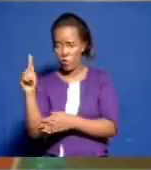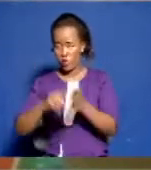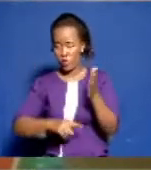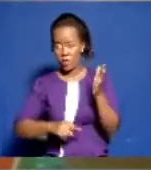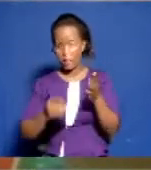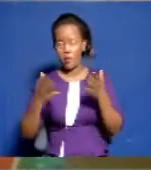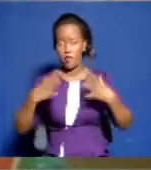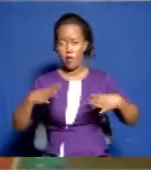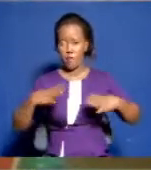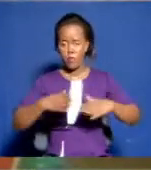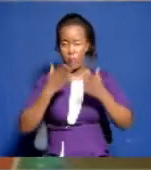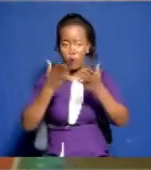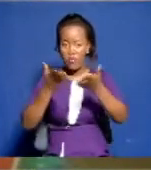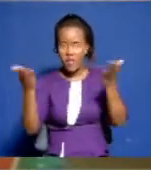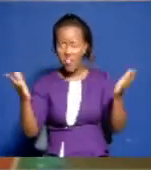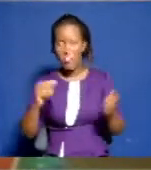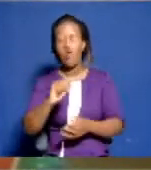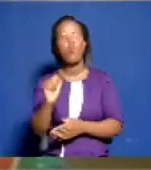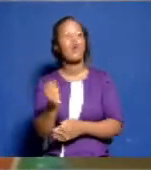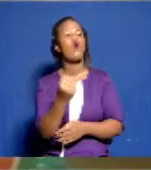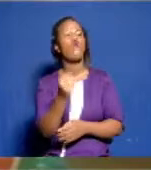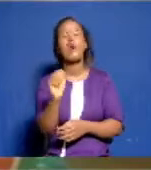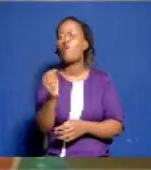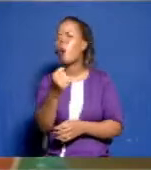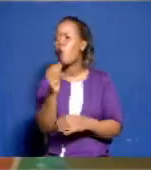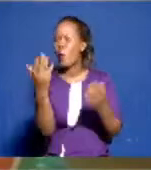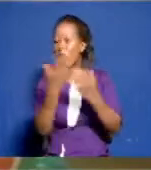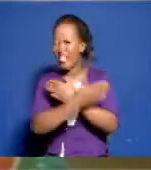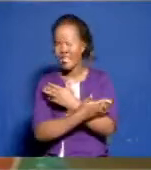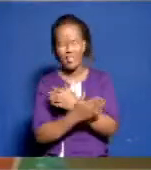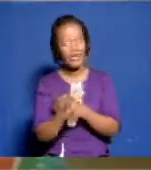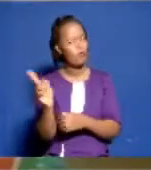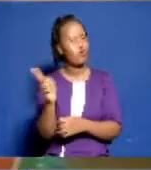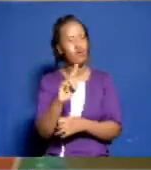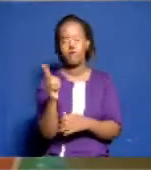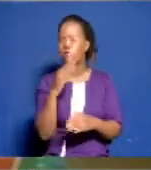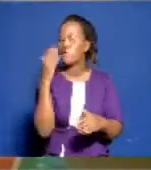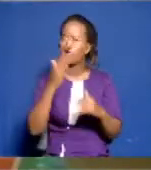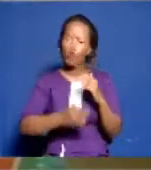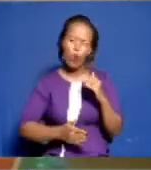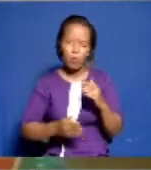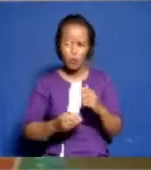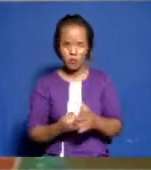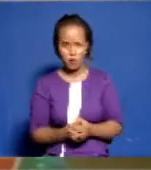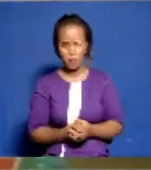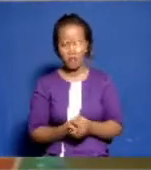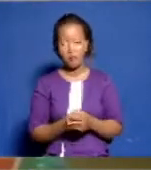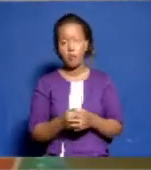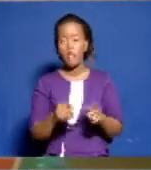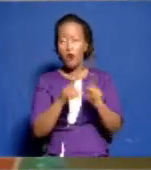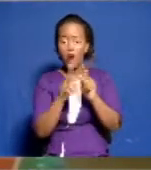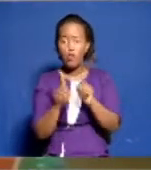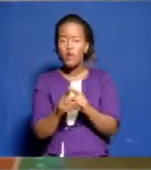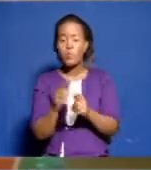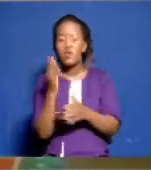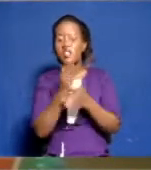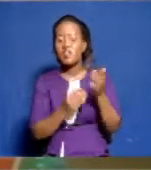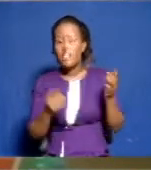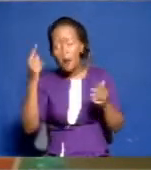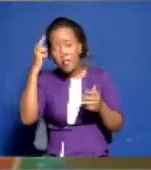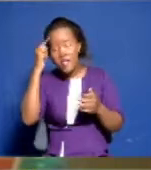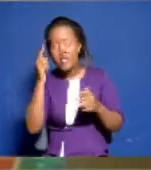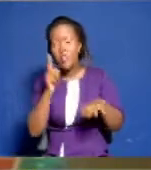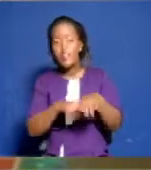wanini ya kutembea usiku kwa barabara tafadhali wakome. Wadu wa sikikua atubandichi ya kwamba tuko na